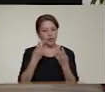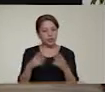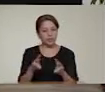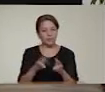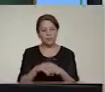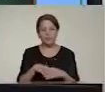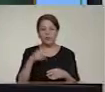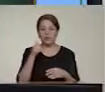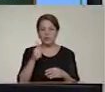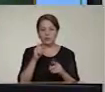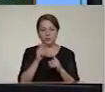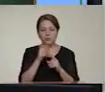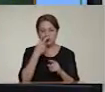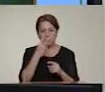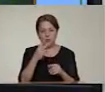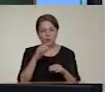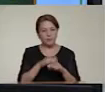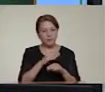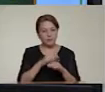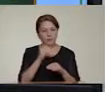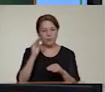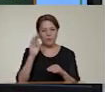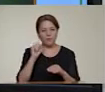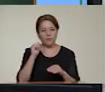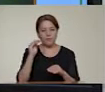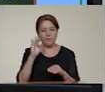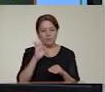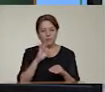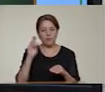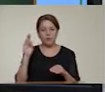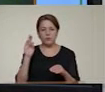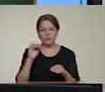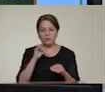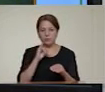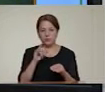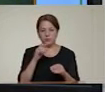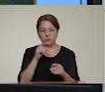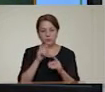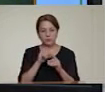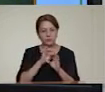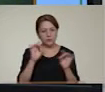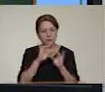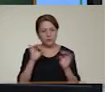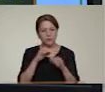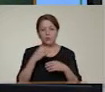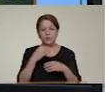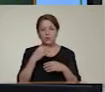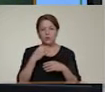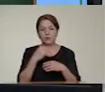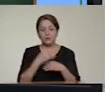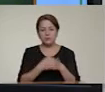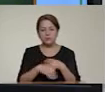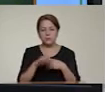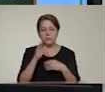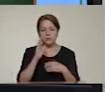Yaxshi so'zdan ko'rasan mehru vafo, nomunosib so'zlasang yetkay jafo. Dar